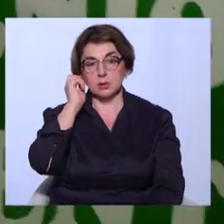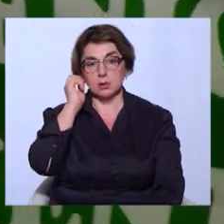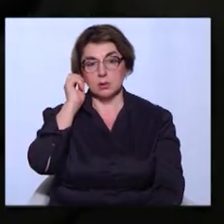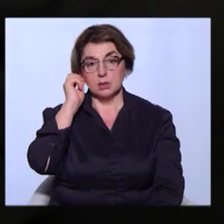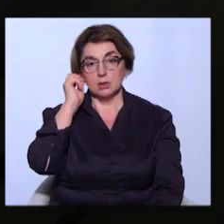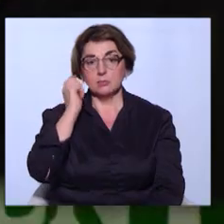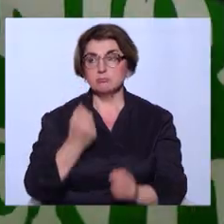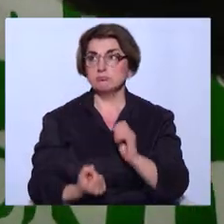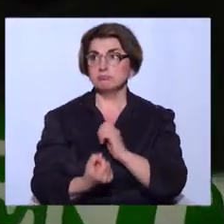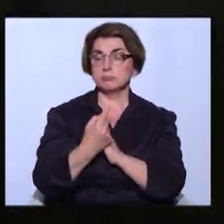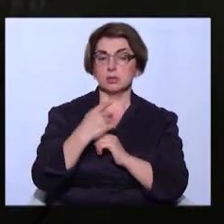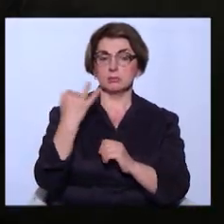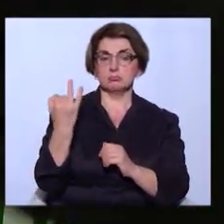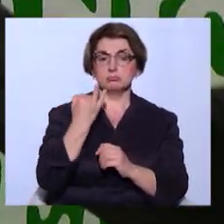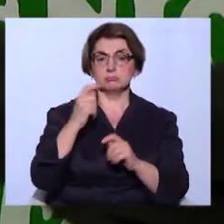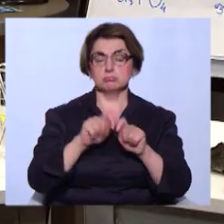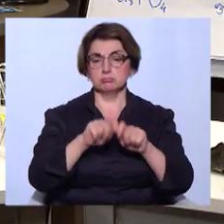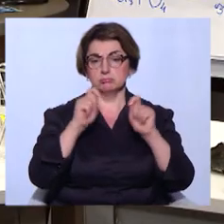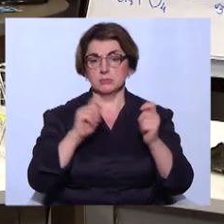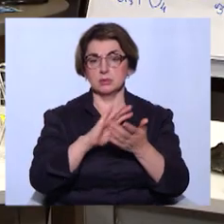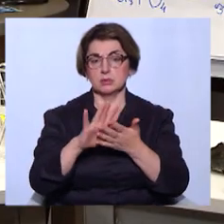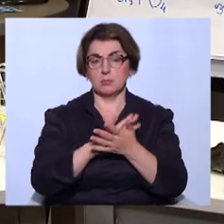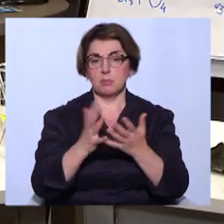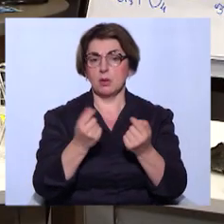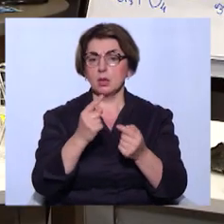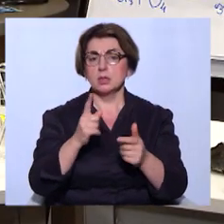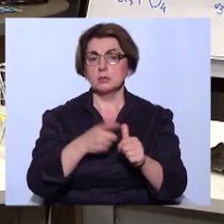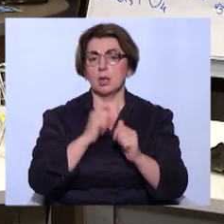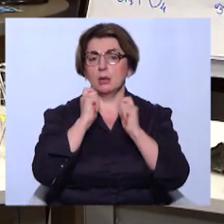საპნის ისტორია მიღების, ან რატომ დაერქვა საპონი?